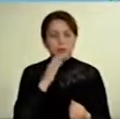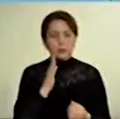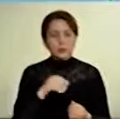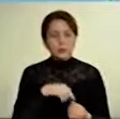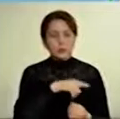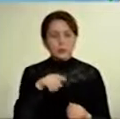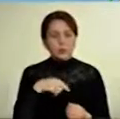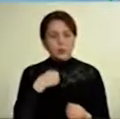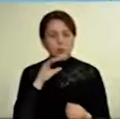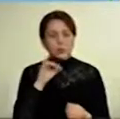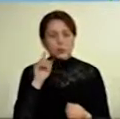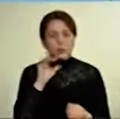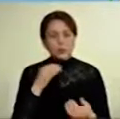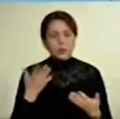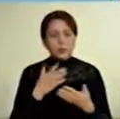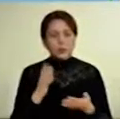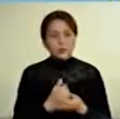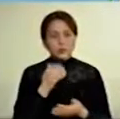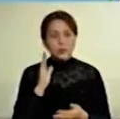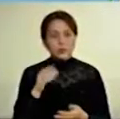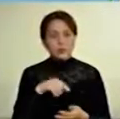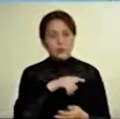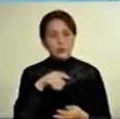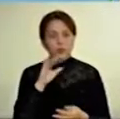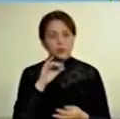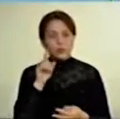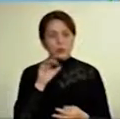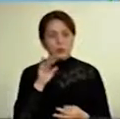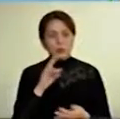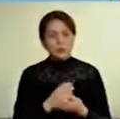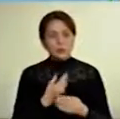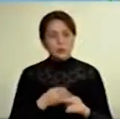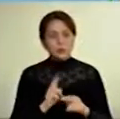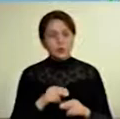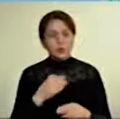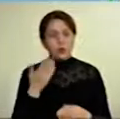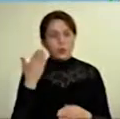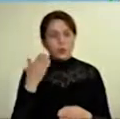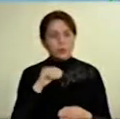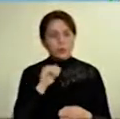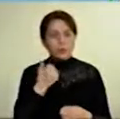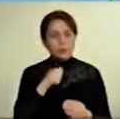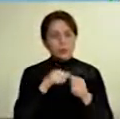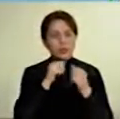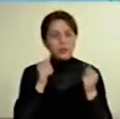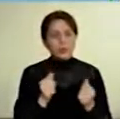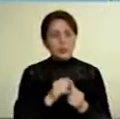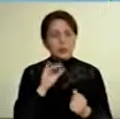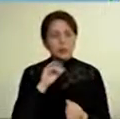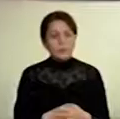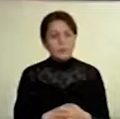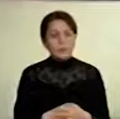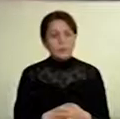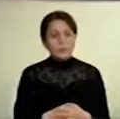ularning yuzi qanday topilardi? Ularning yuzini topishimiz uchun oldin mana bu birinchi shakldagi yuzini topib